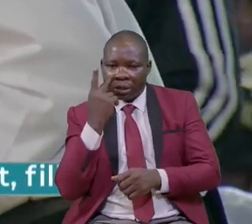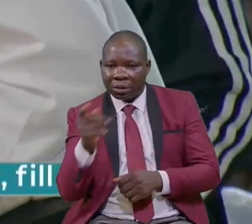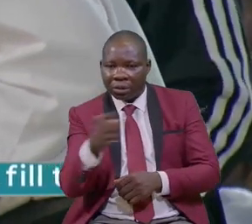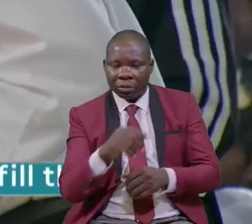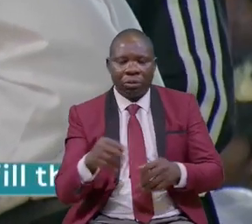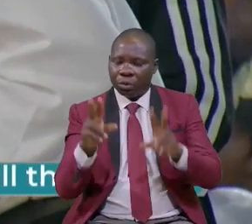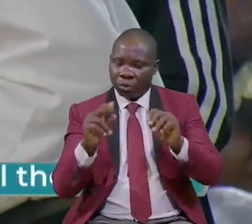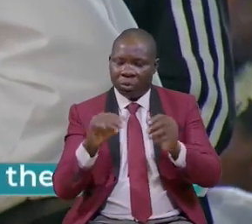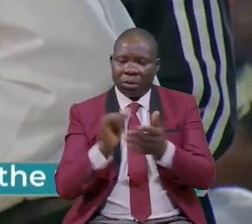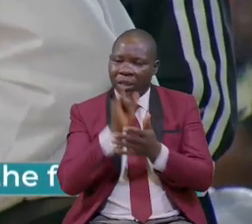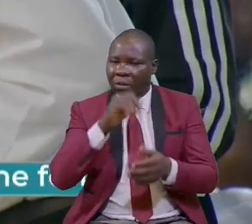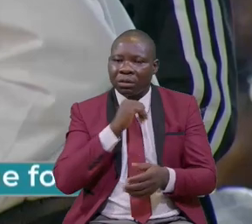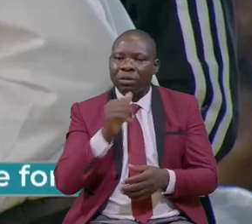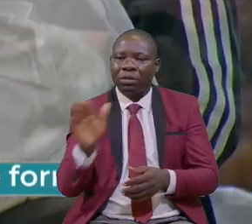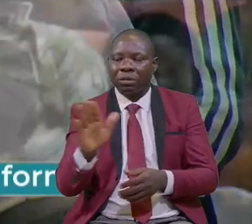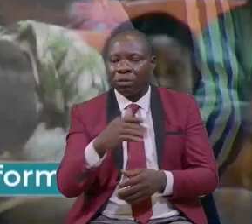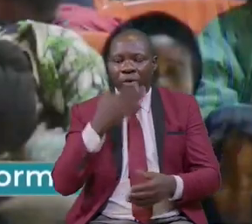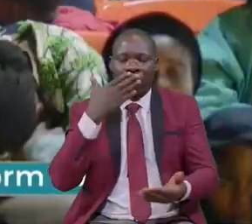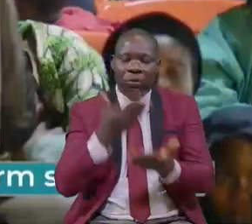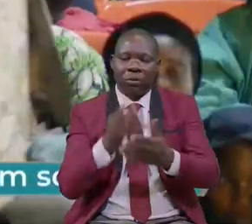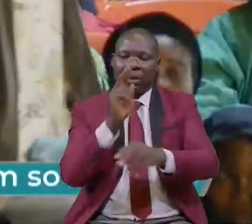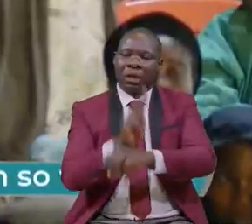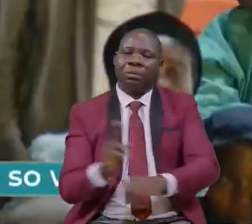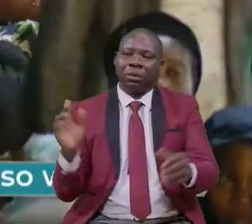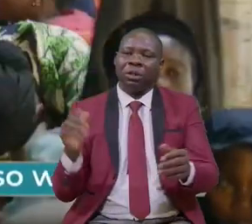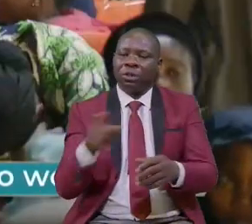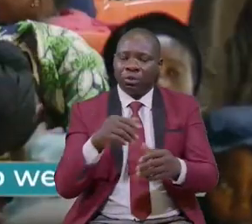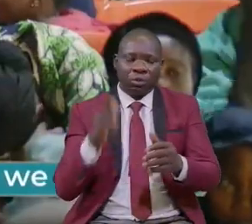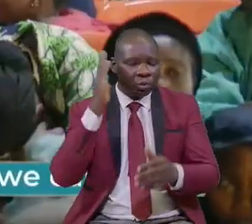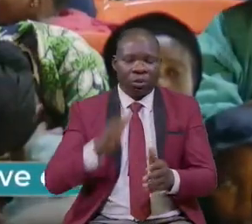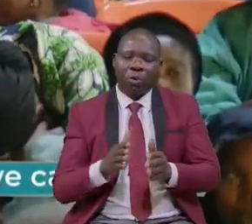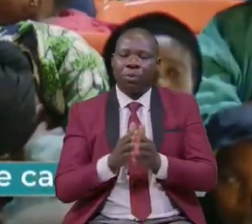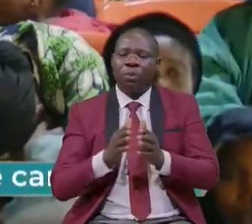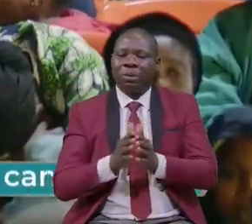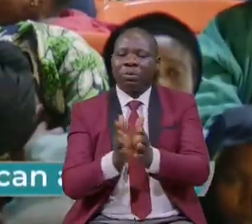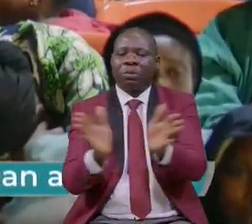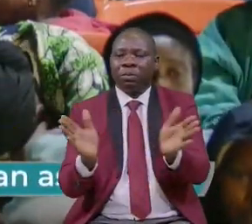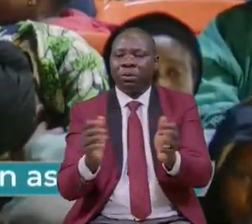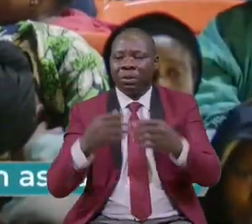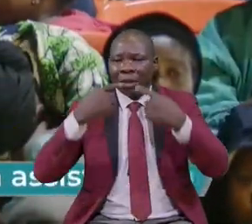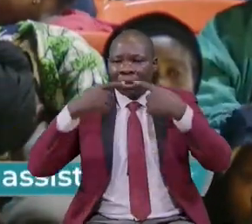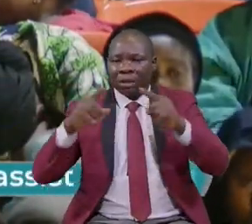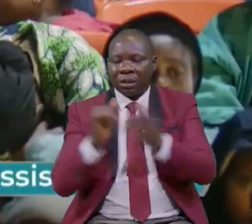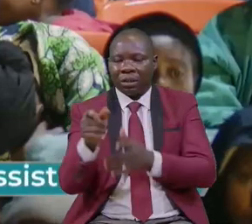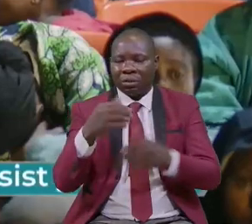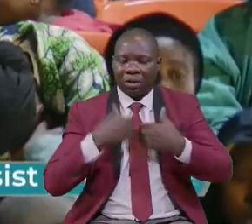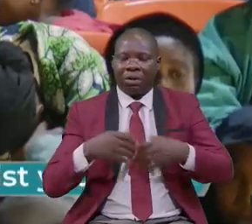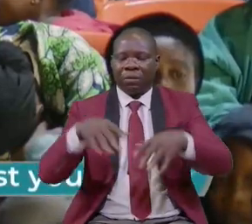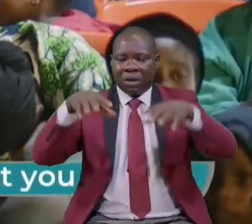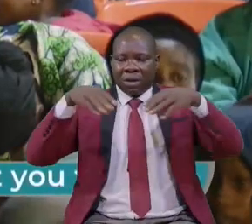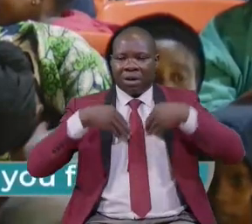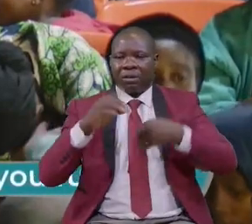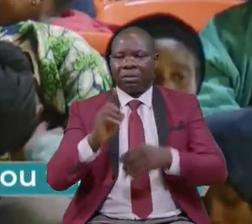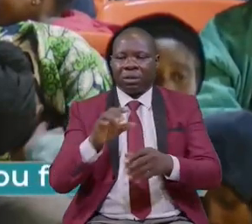pas facilement. C'est vous-même qui avez pris la décision ce soir que vous voulez suivre désormais le Seigneur. Donc, il n'y a plus